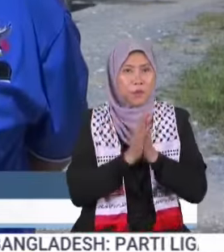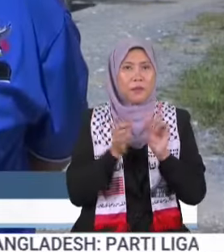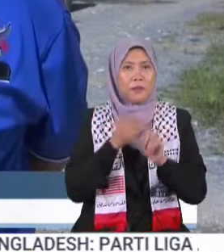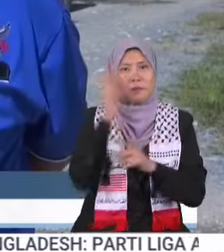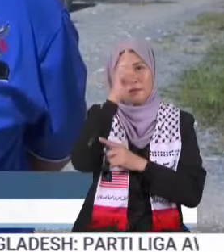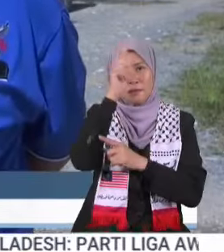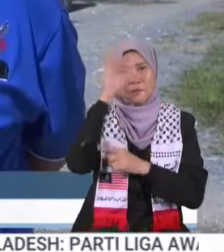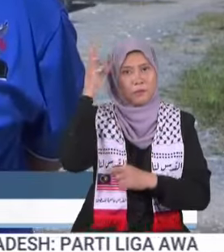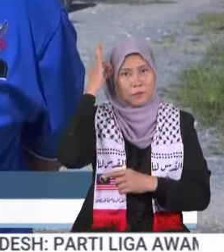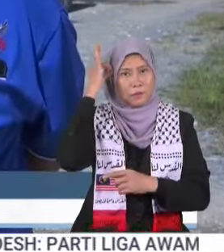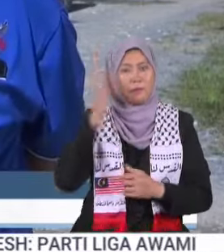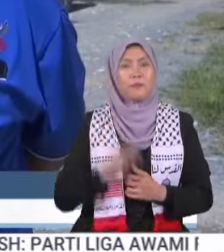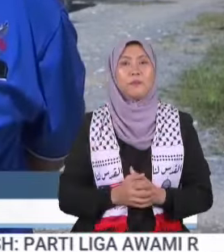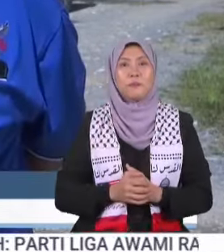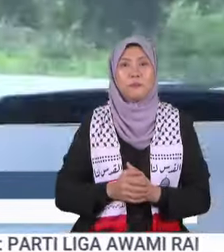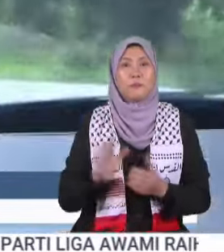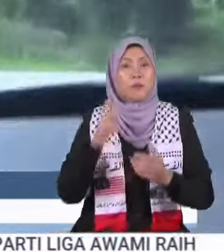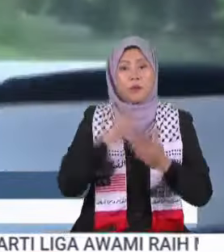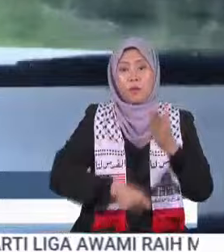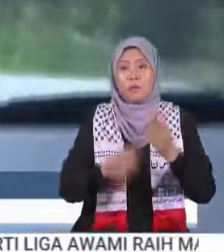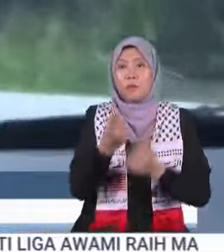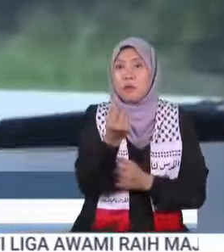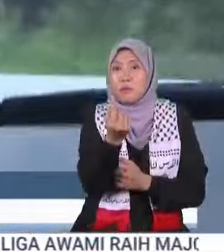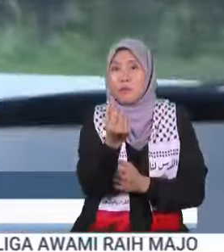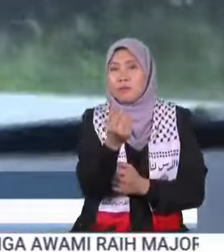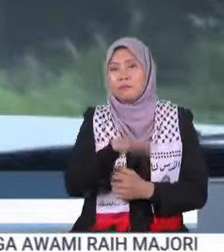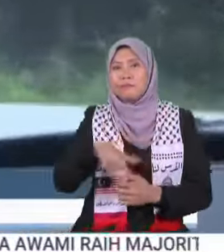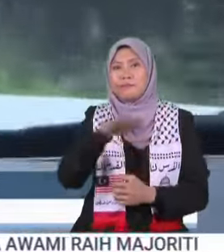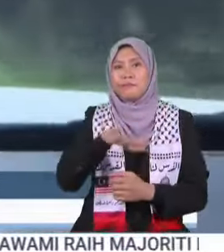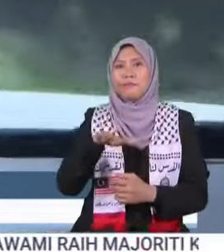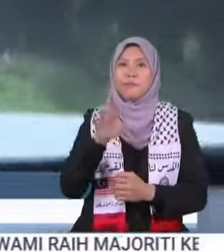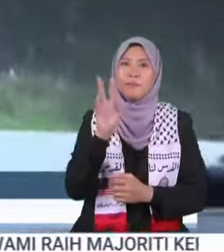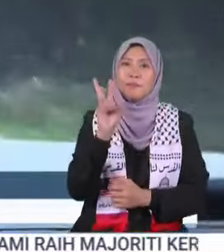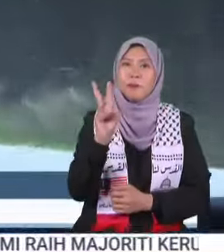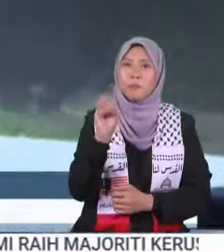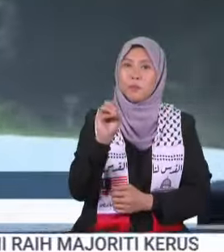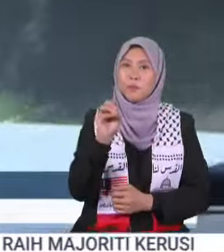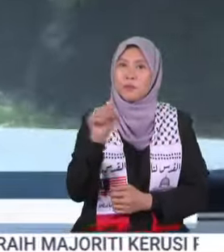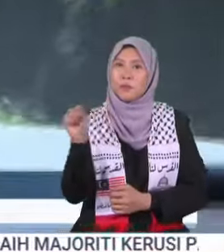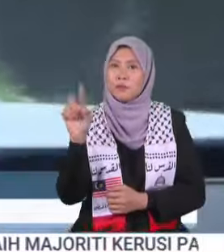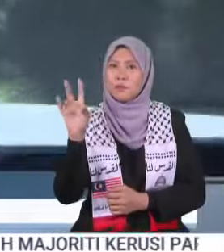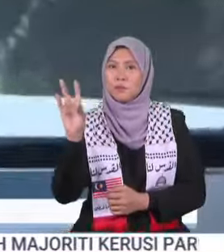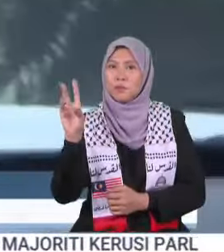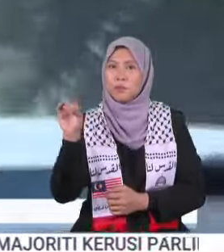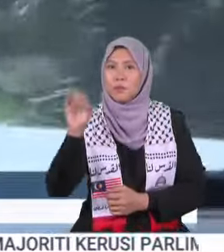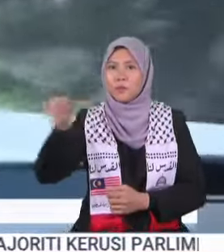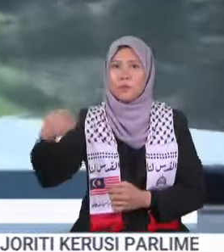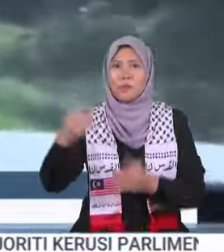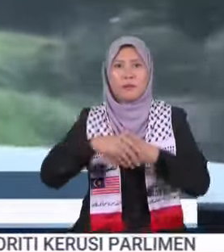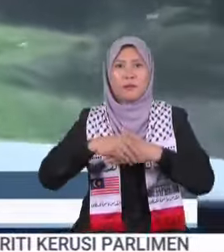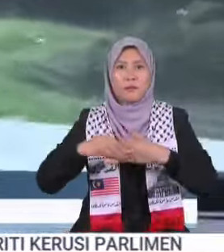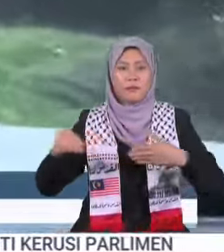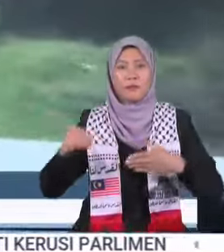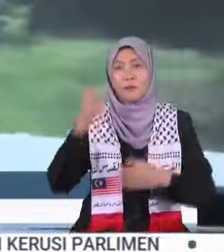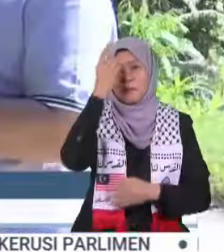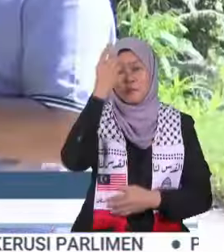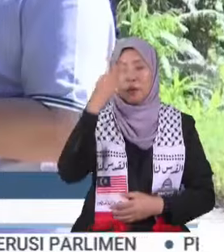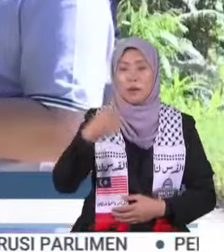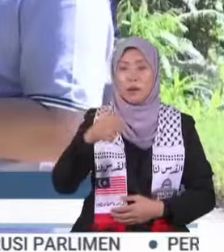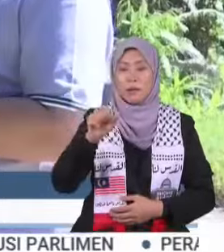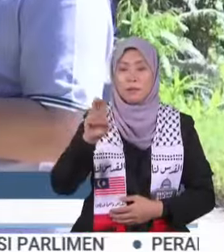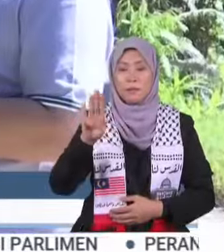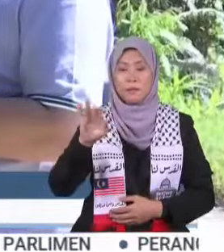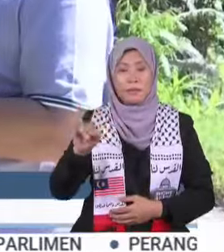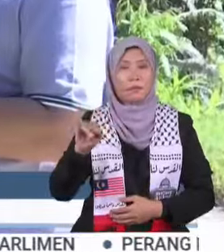juga tambahnya kos menaik taraf jalan itu dianggarkan bernilai 60 sehingga R juta Datuk Hasbi yang juga ahli